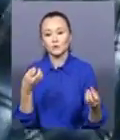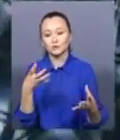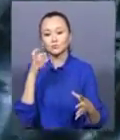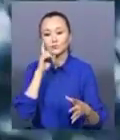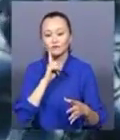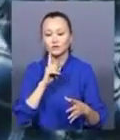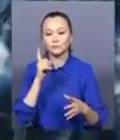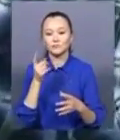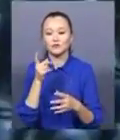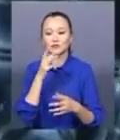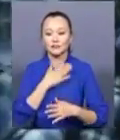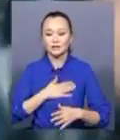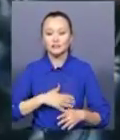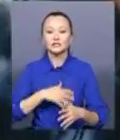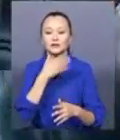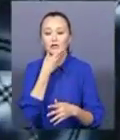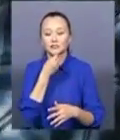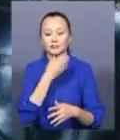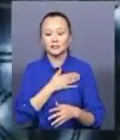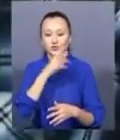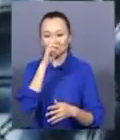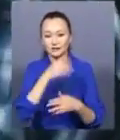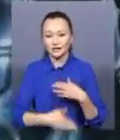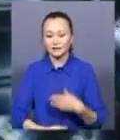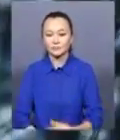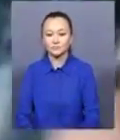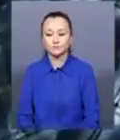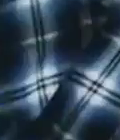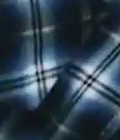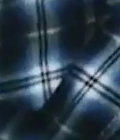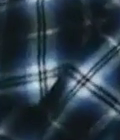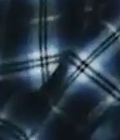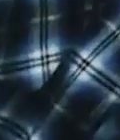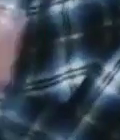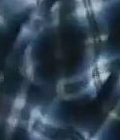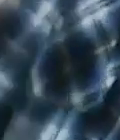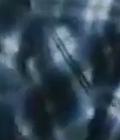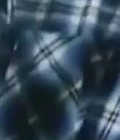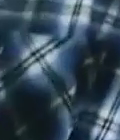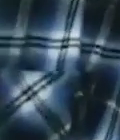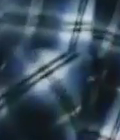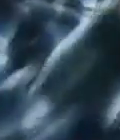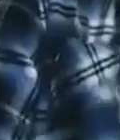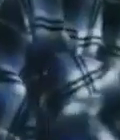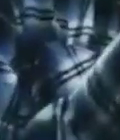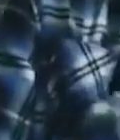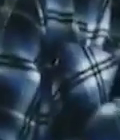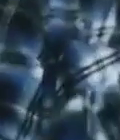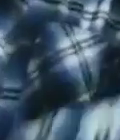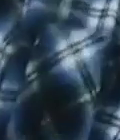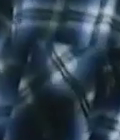насладился красотой нашей столицы. Зажигаешь эту жизнь, ведь на пати где-то выглядишь